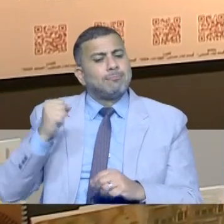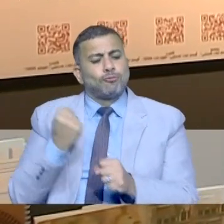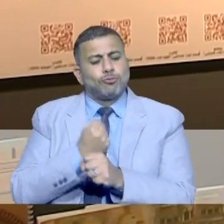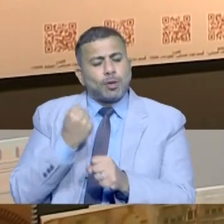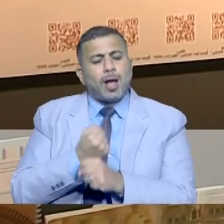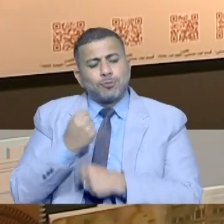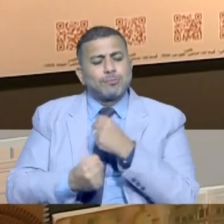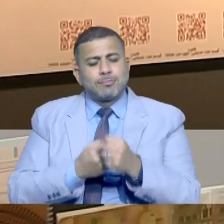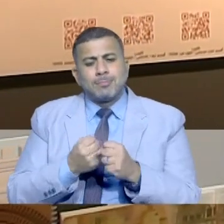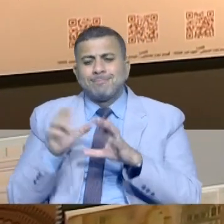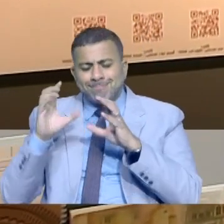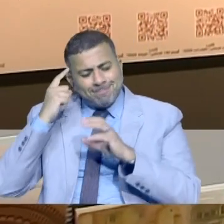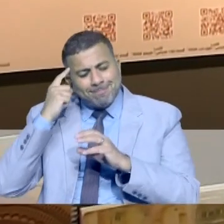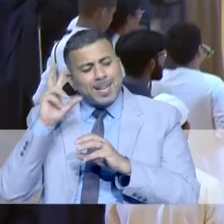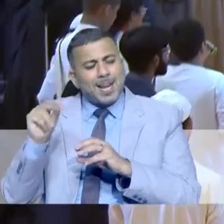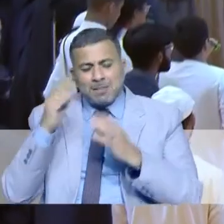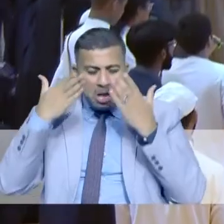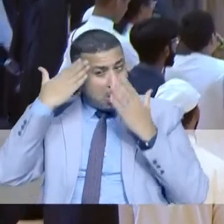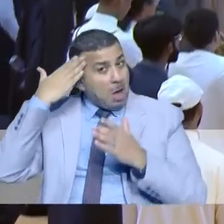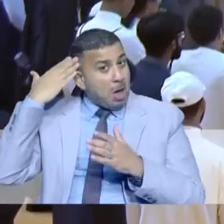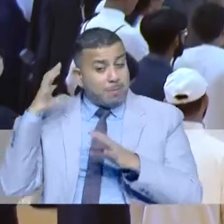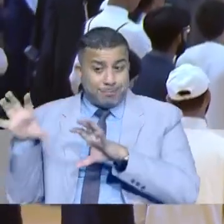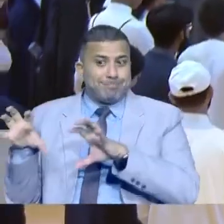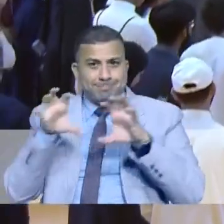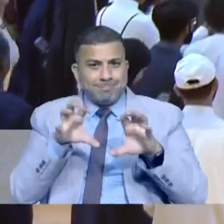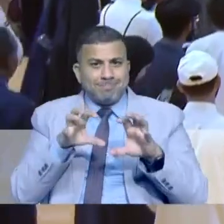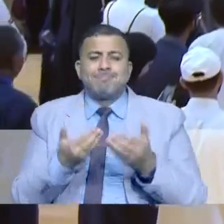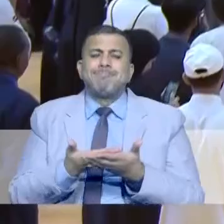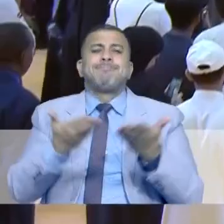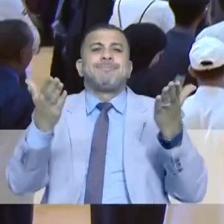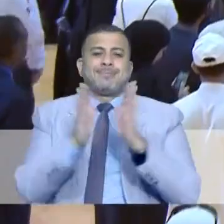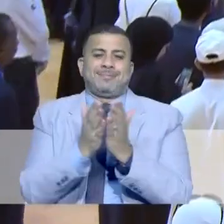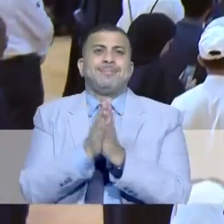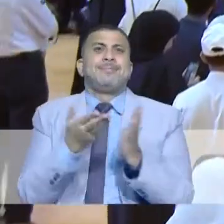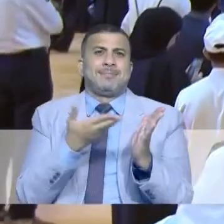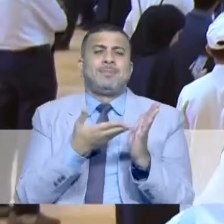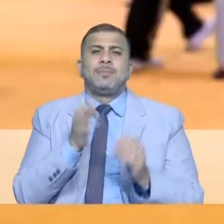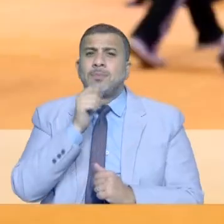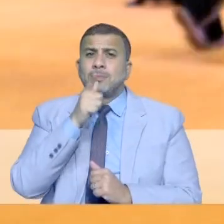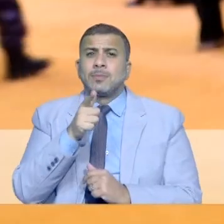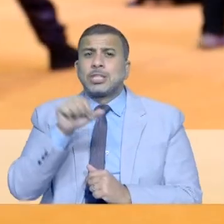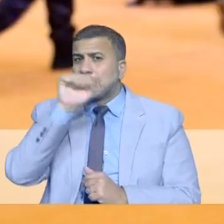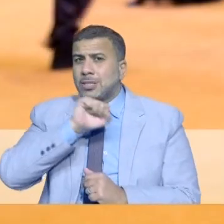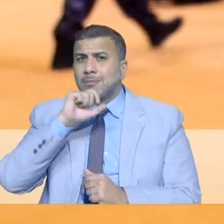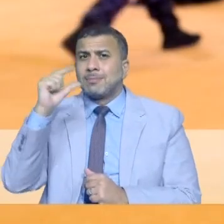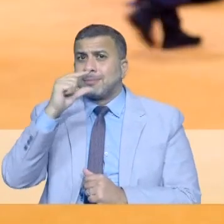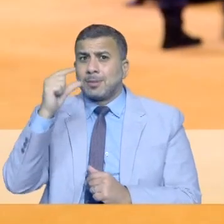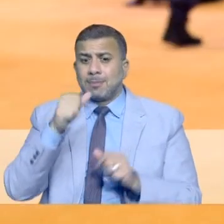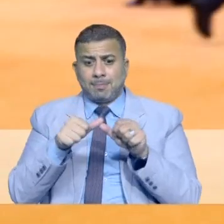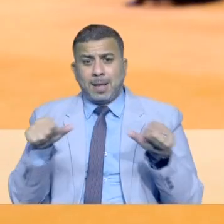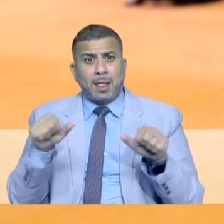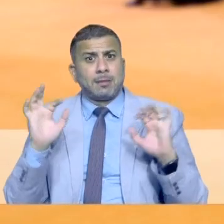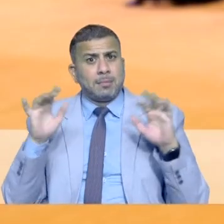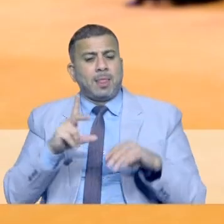اجتهدوا لينقلوا عصارة خبراتهم وتجاربهم. شهد معرض الشارقة الدولي للكتاب إقبالا من